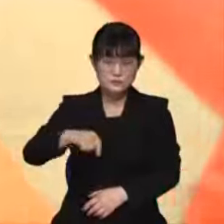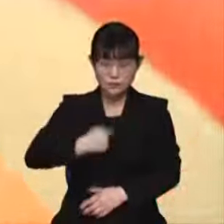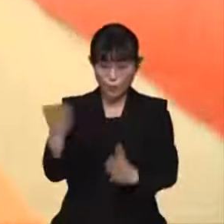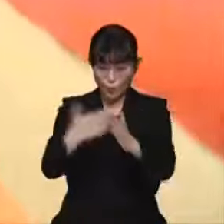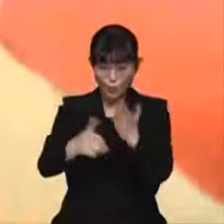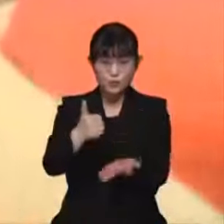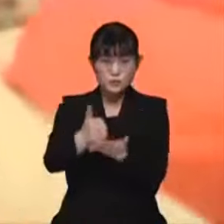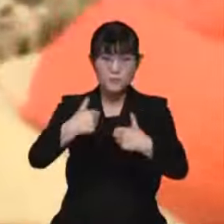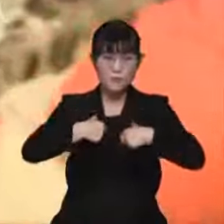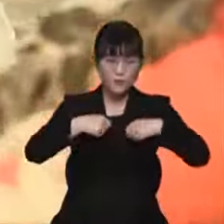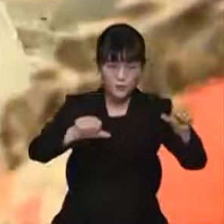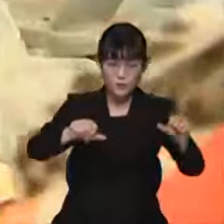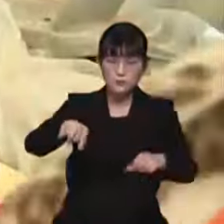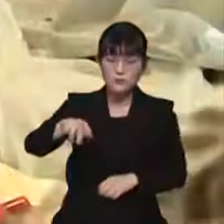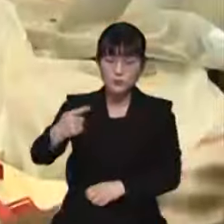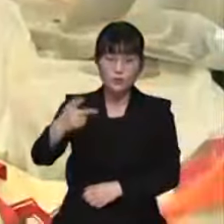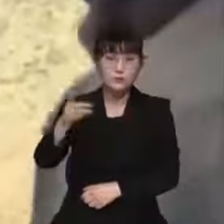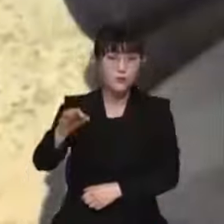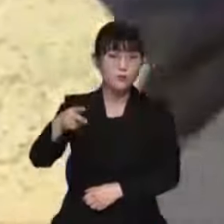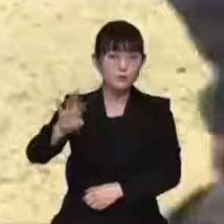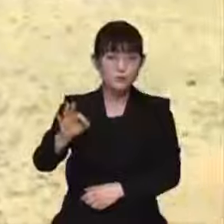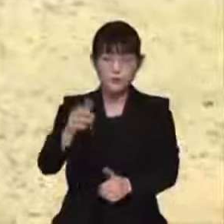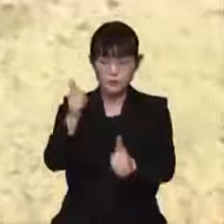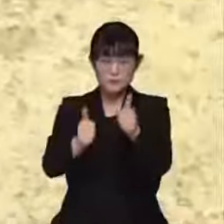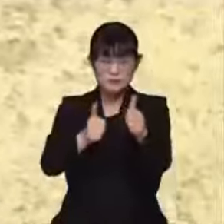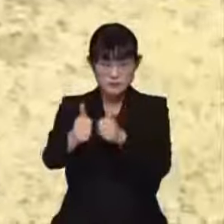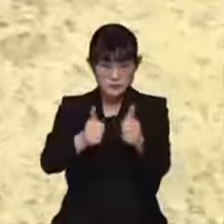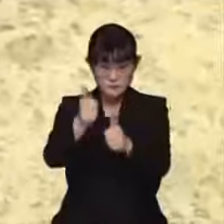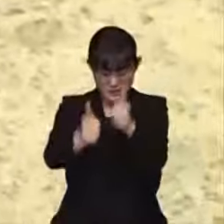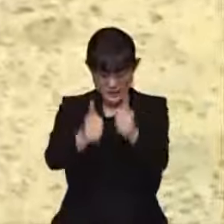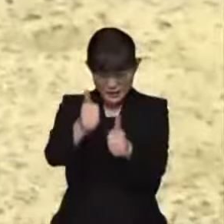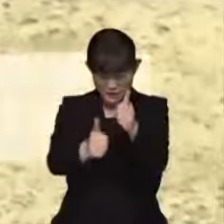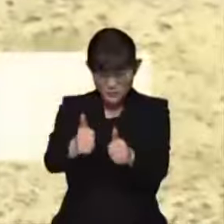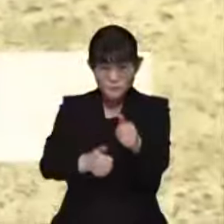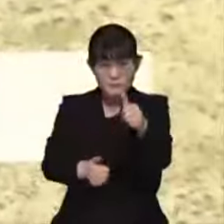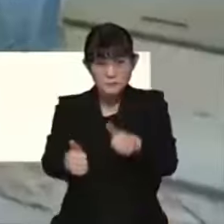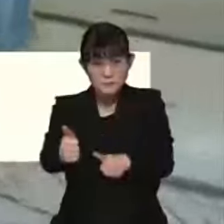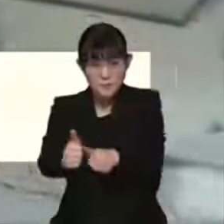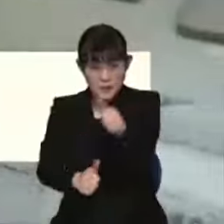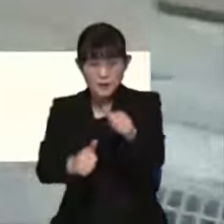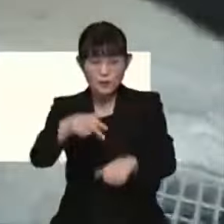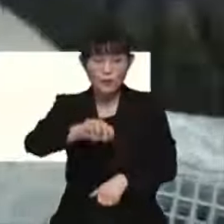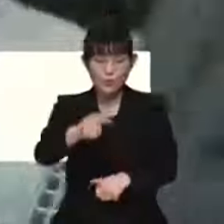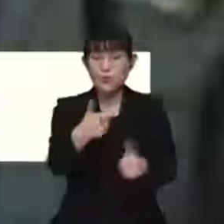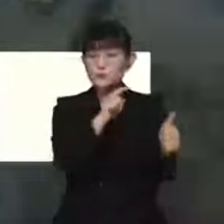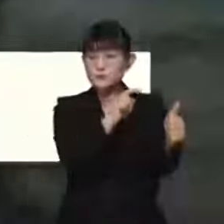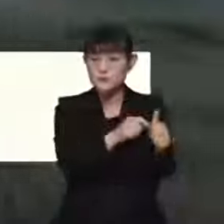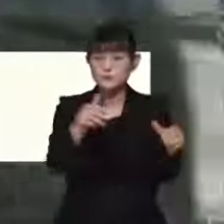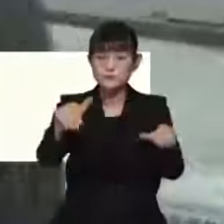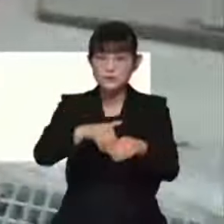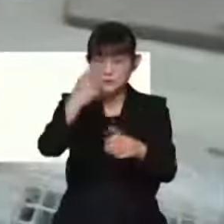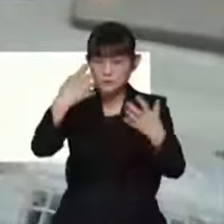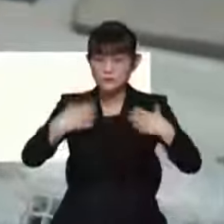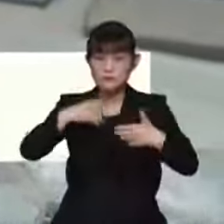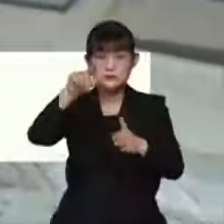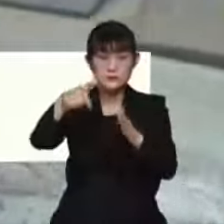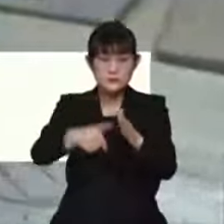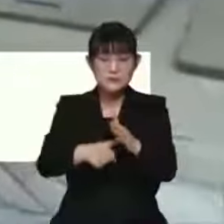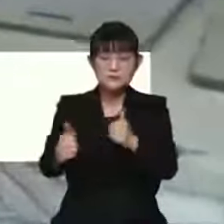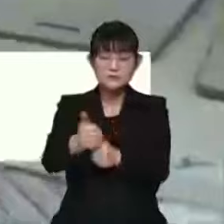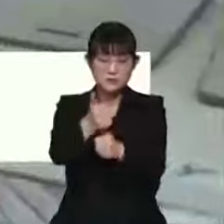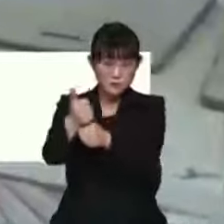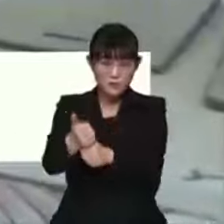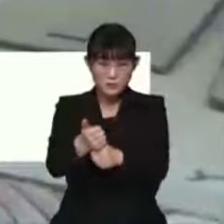포기하고 서동영 의원과 리턴 매치를 받아들여 승리한 더불어민주당 권양엽 후보는 문재인 정부 균형인사 비서관